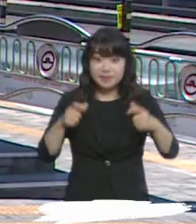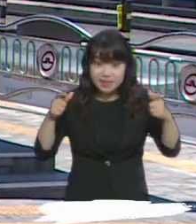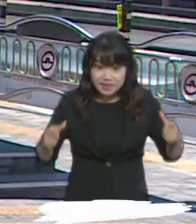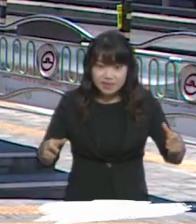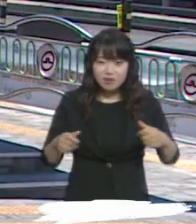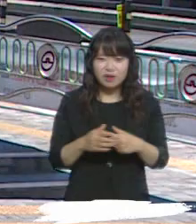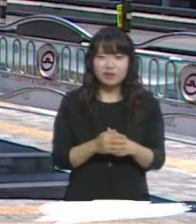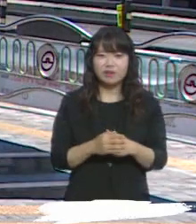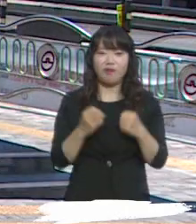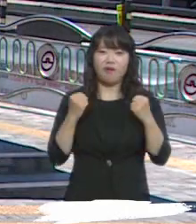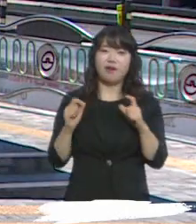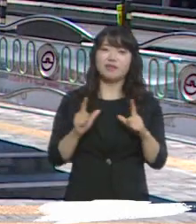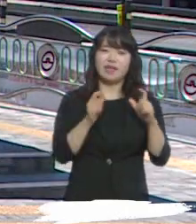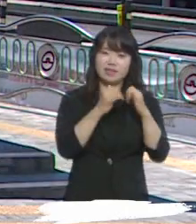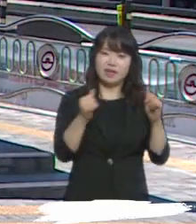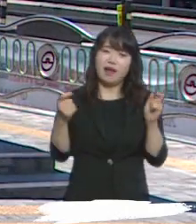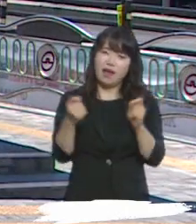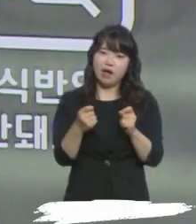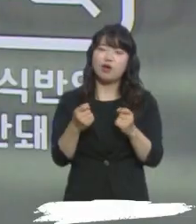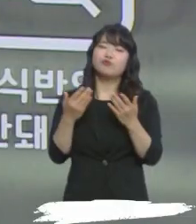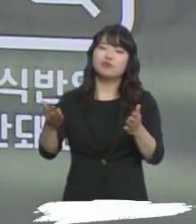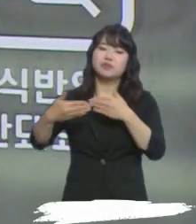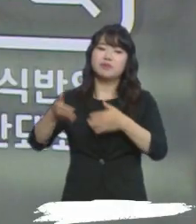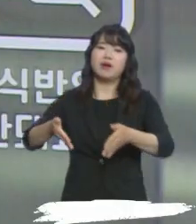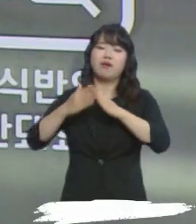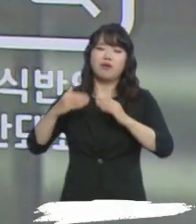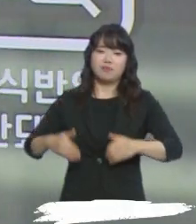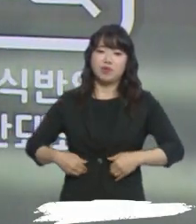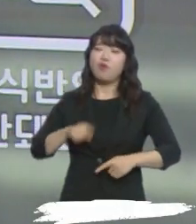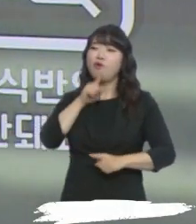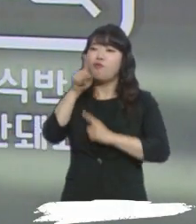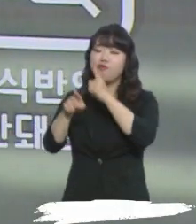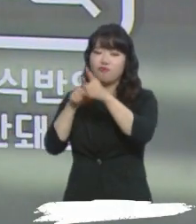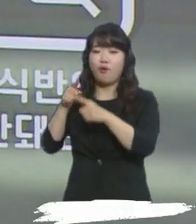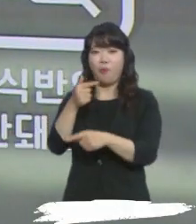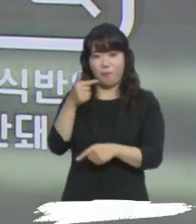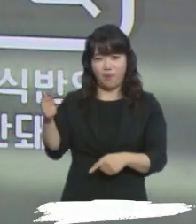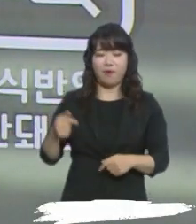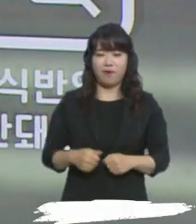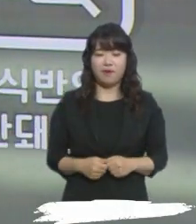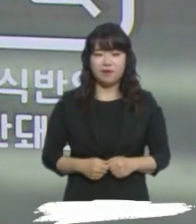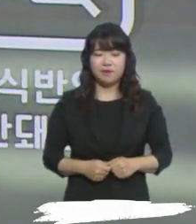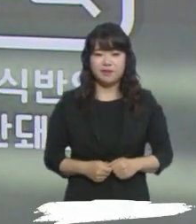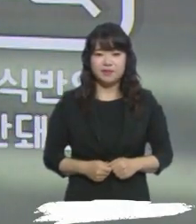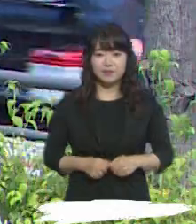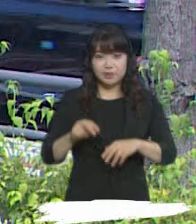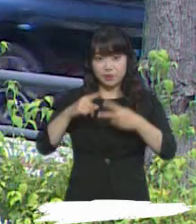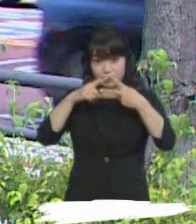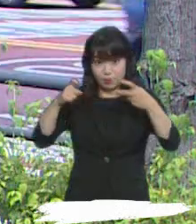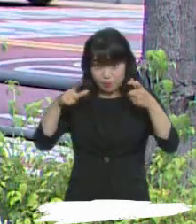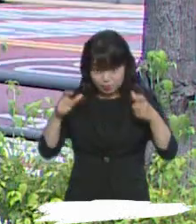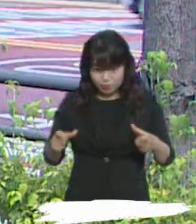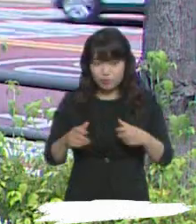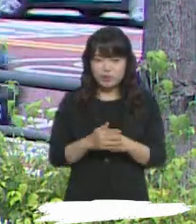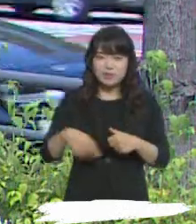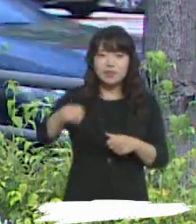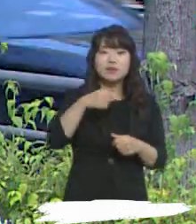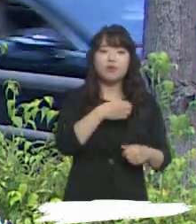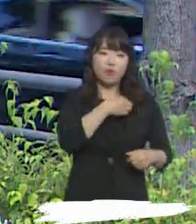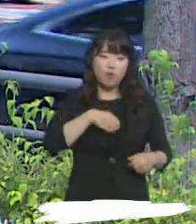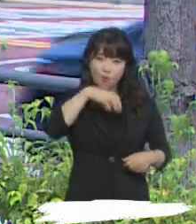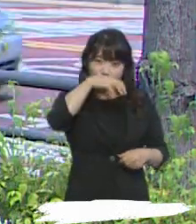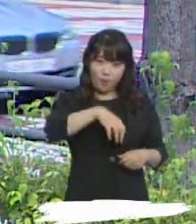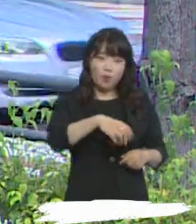지역에선 거주지 인근에 스마트 쉼터를 설치해달라는 주민 요구도 높은 상황. 동대문구는 지역